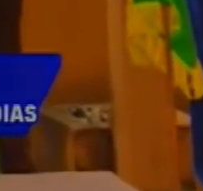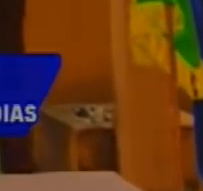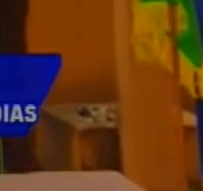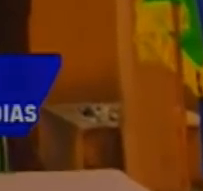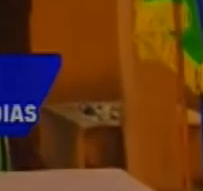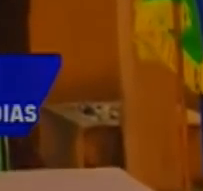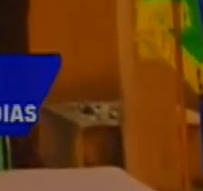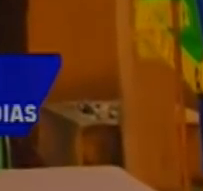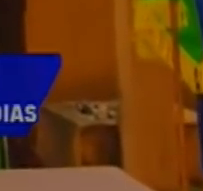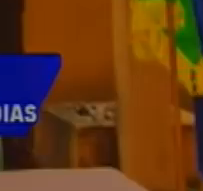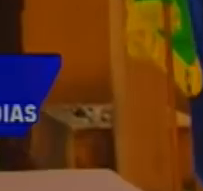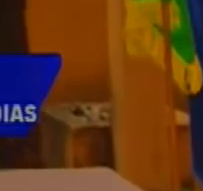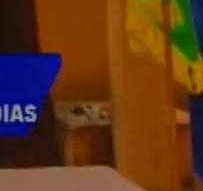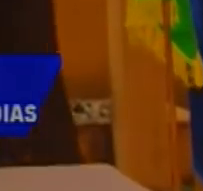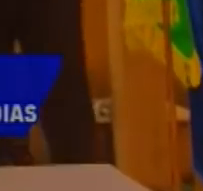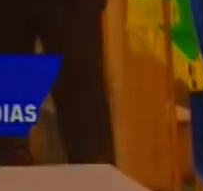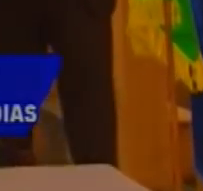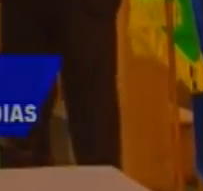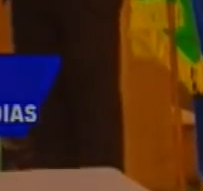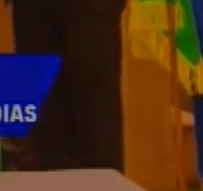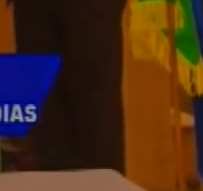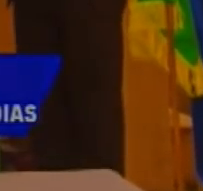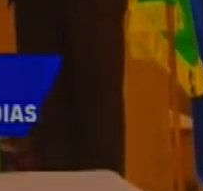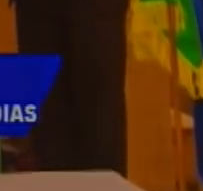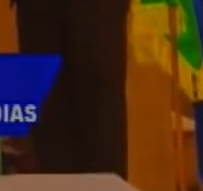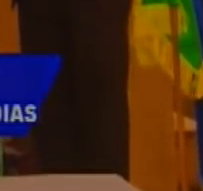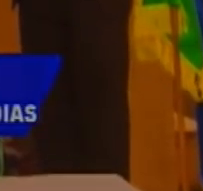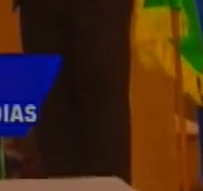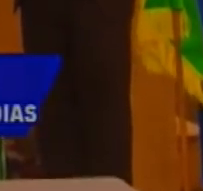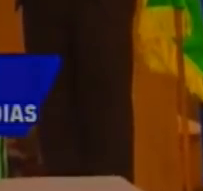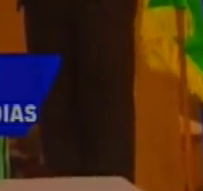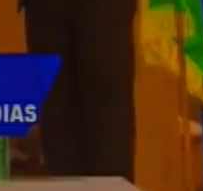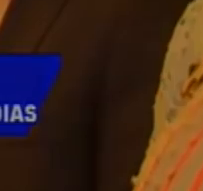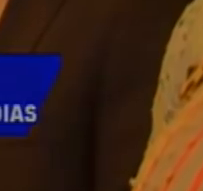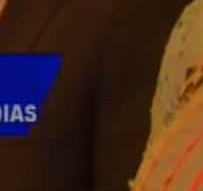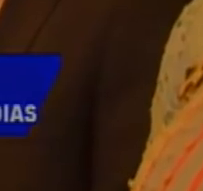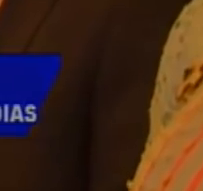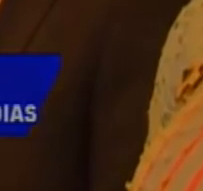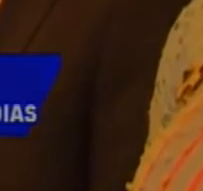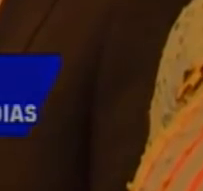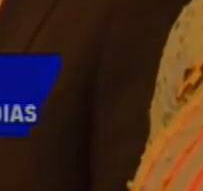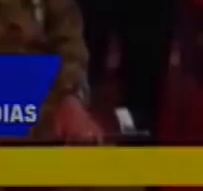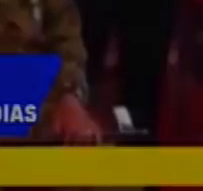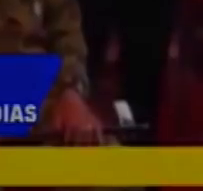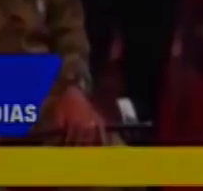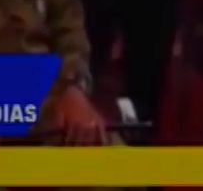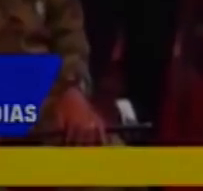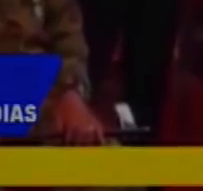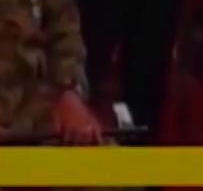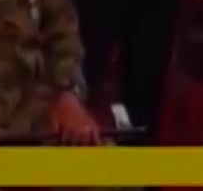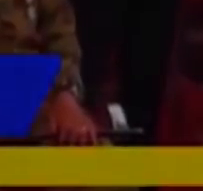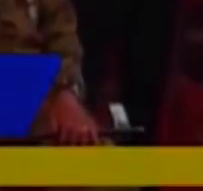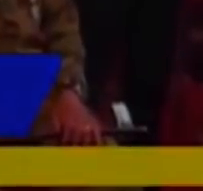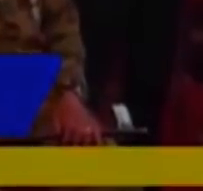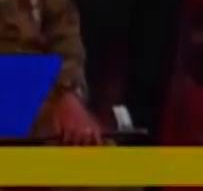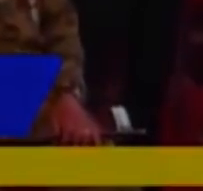bénéficier de la technologie marocaine de régulation des médias. On voit cela dans quelques instants. Au Soudan, l'armée promet de